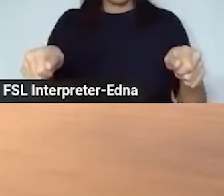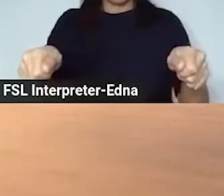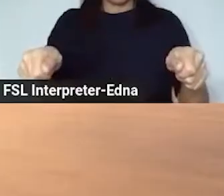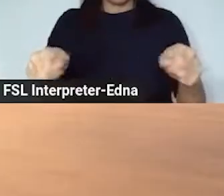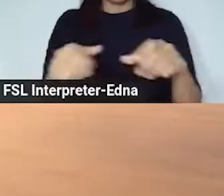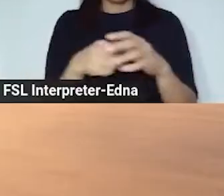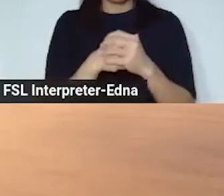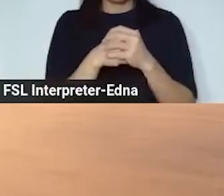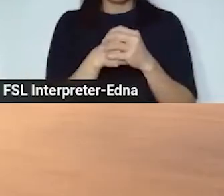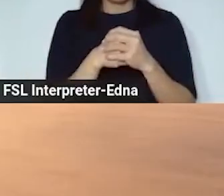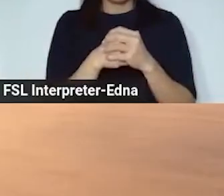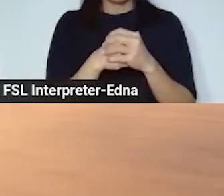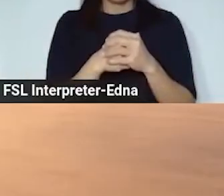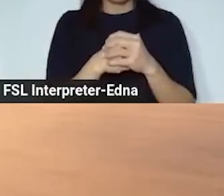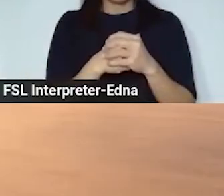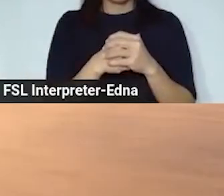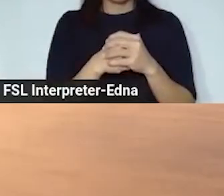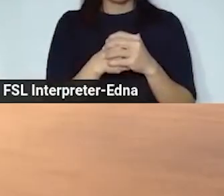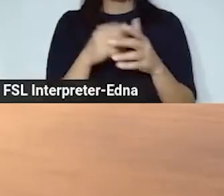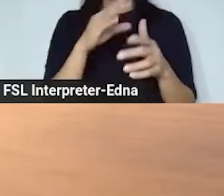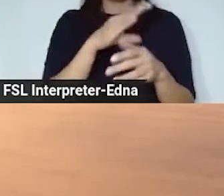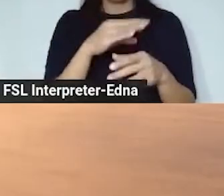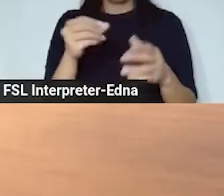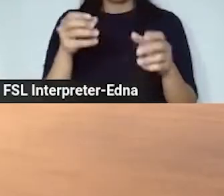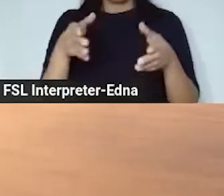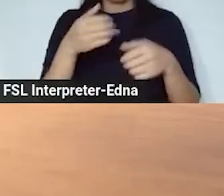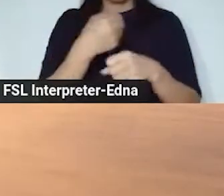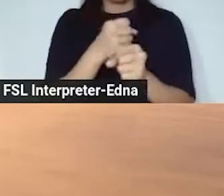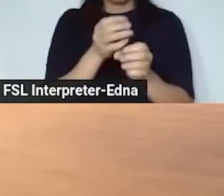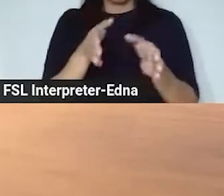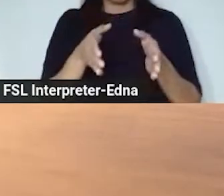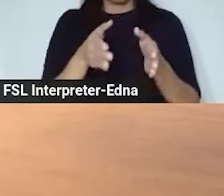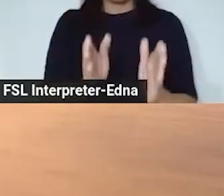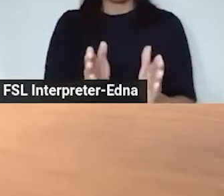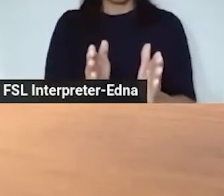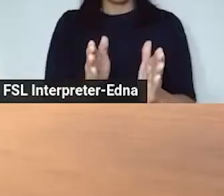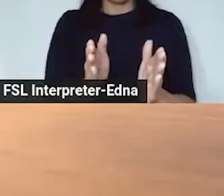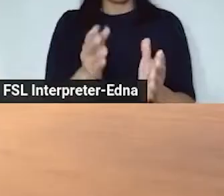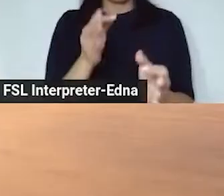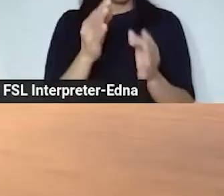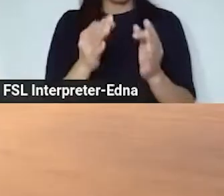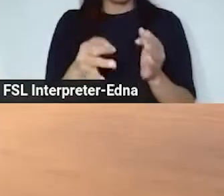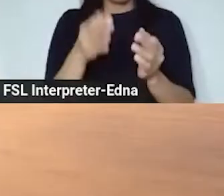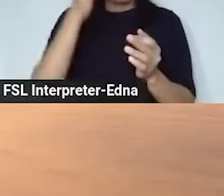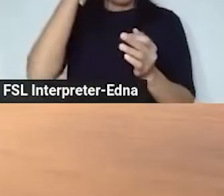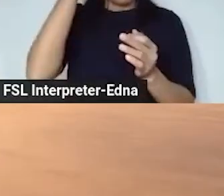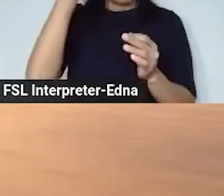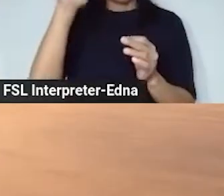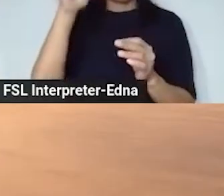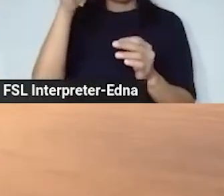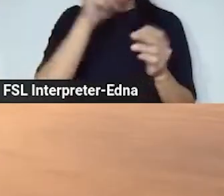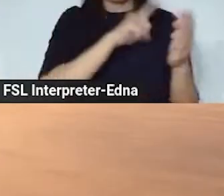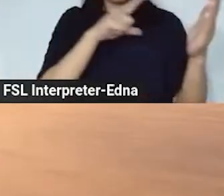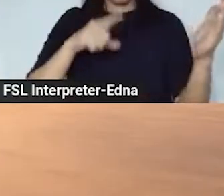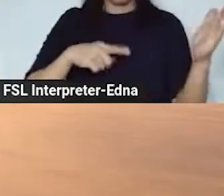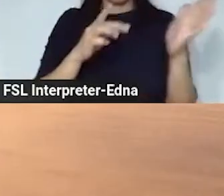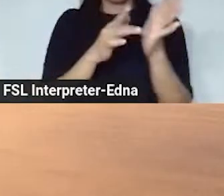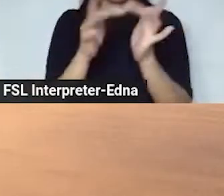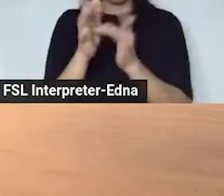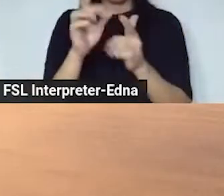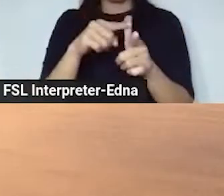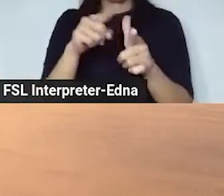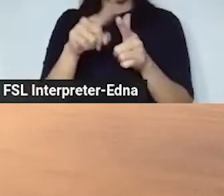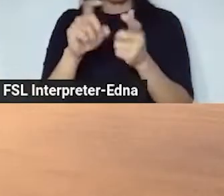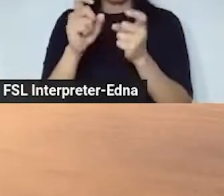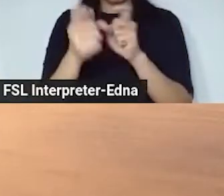ay maaaring maging daan upang tayo pong lahat na hindi natin kilala ang ating Panginoong Jesus ay magkaroon tayo ng relasyon sa ating